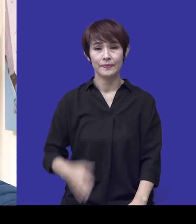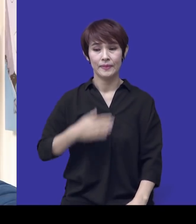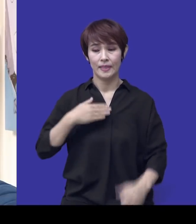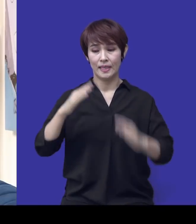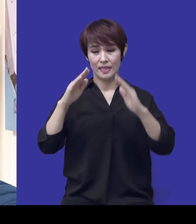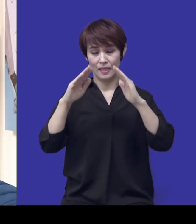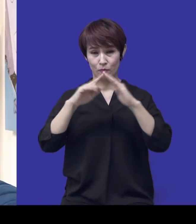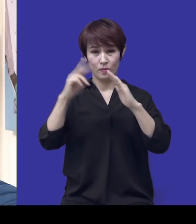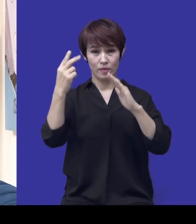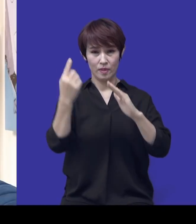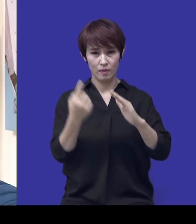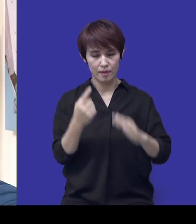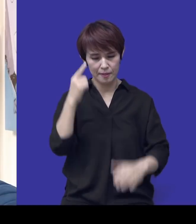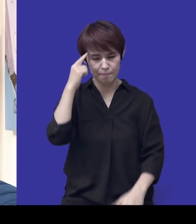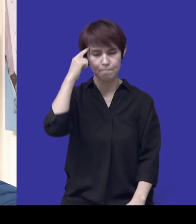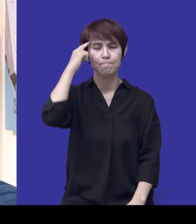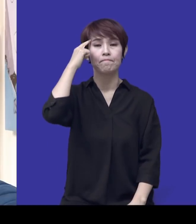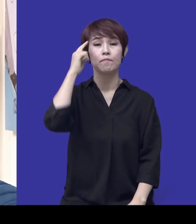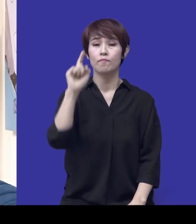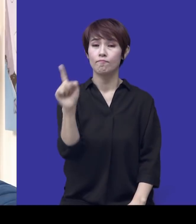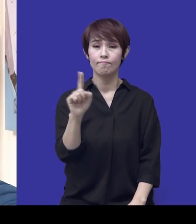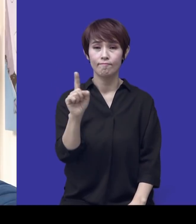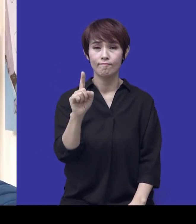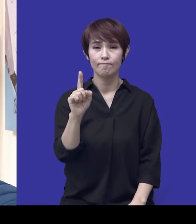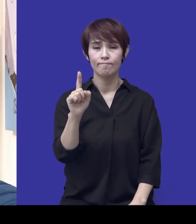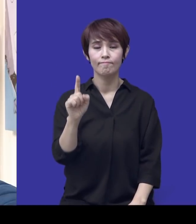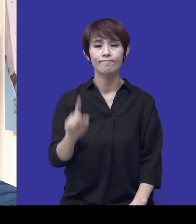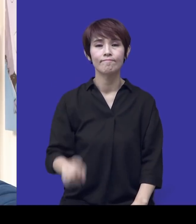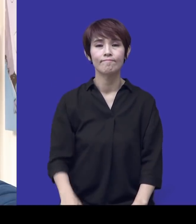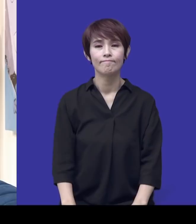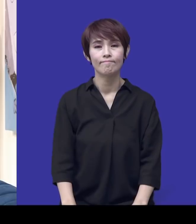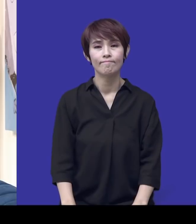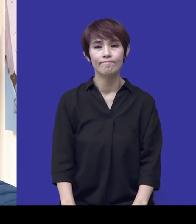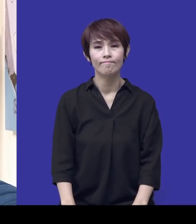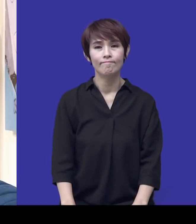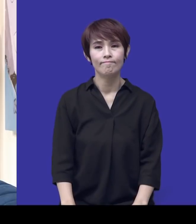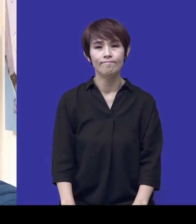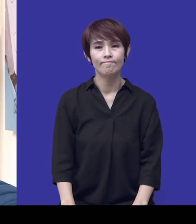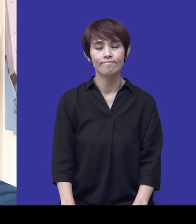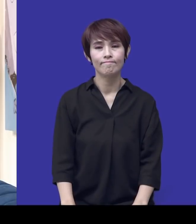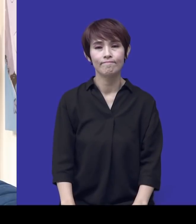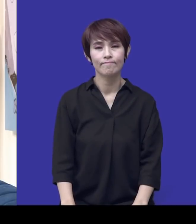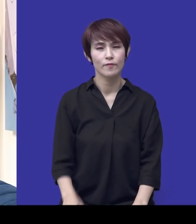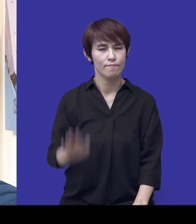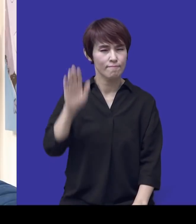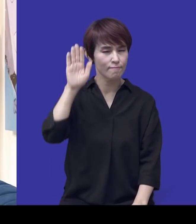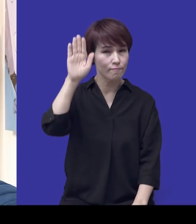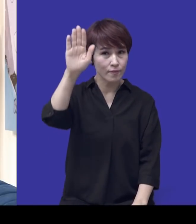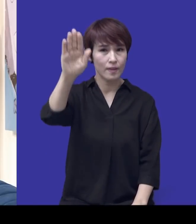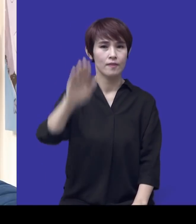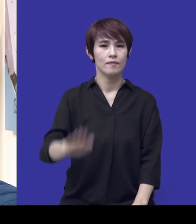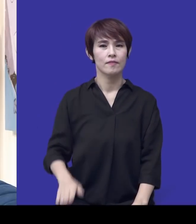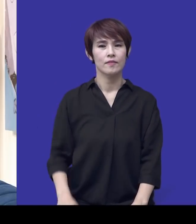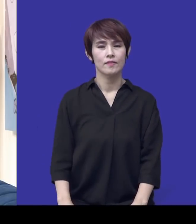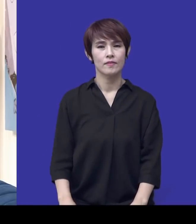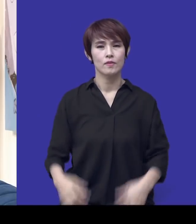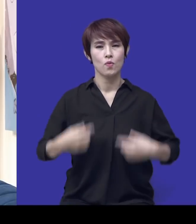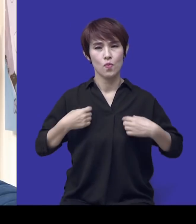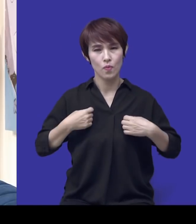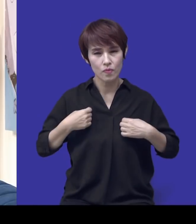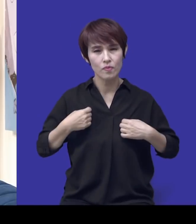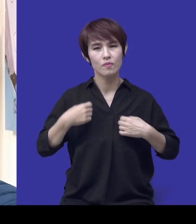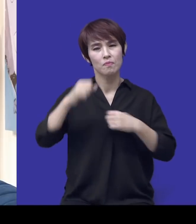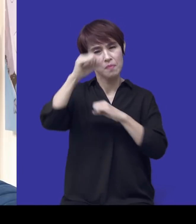하나의 생각이 제 머리를 스쳤어요. 네. 나중에 내가 어떤 패션 브랜드를 해서 정말